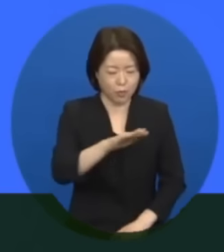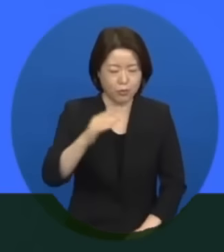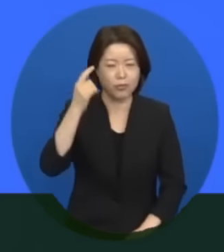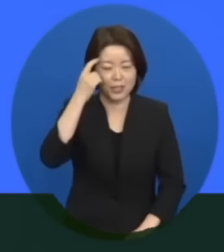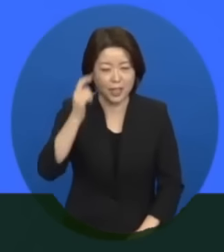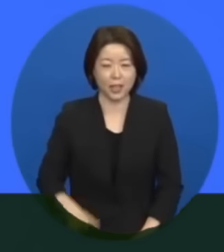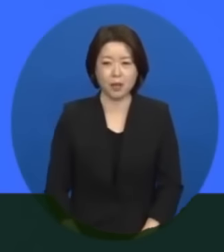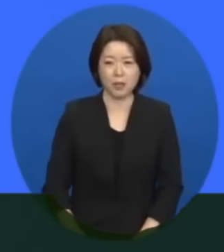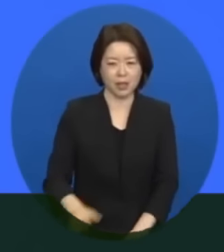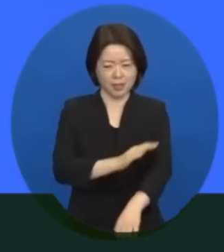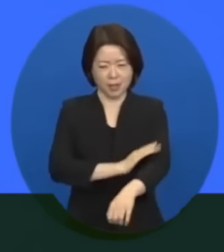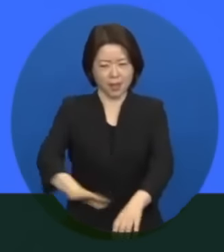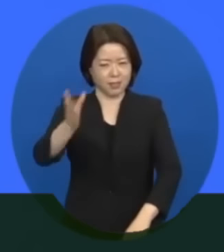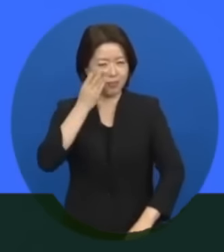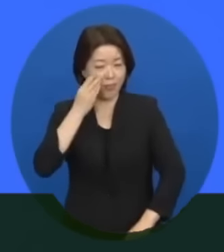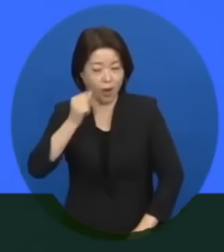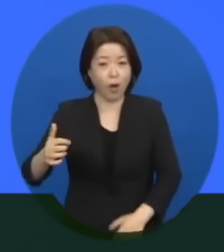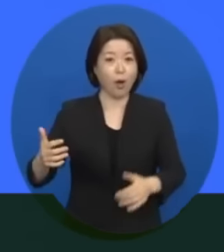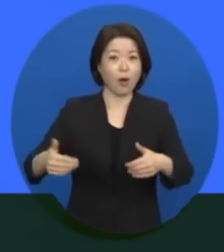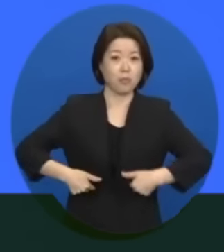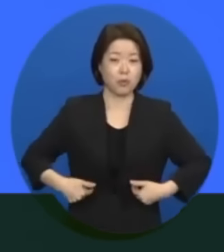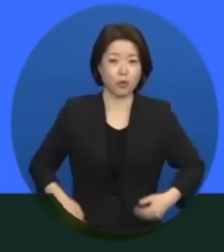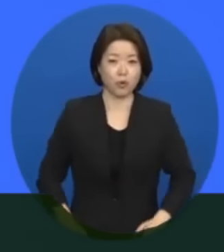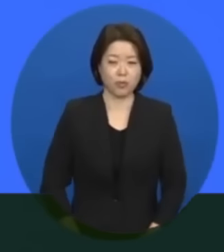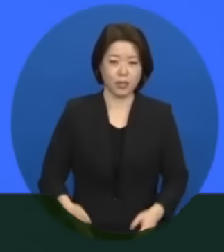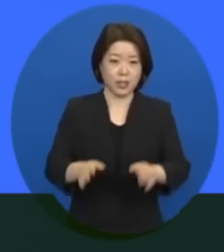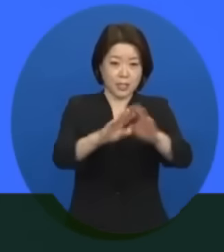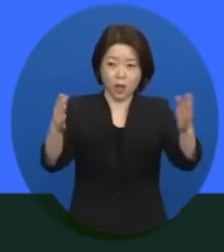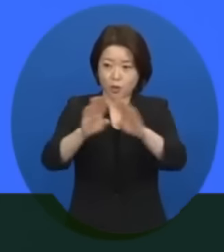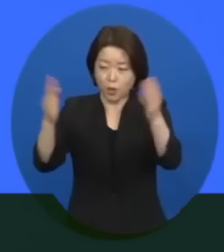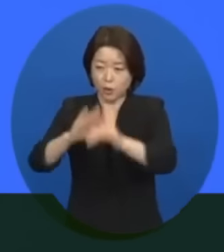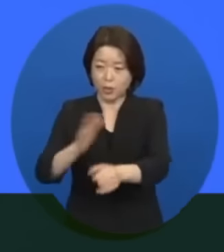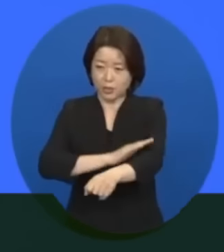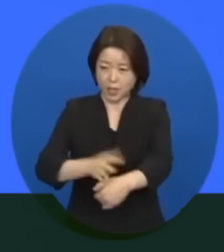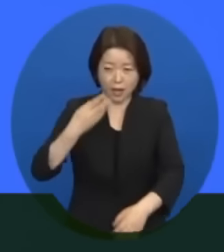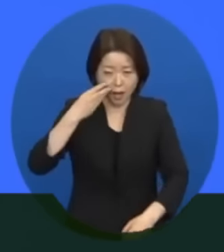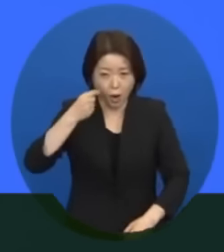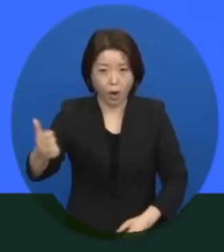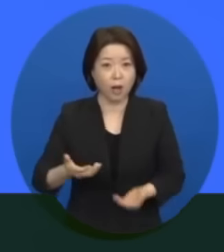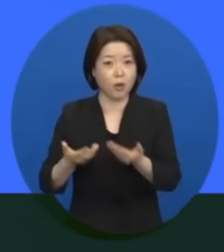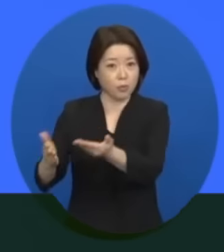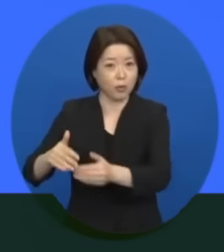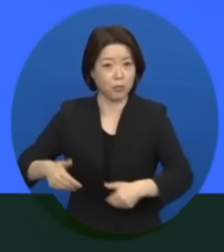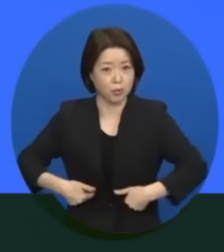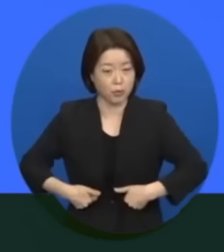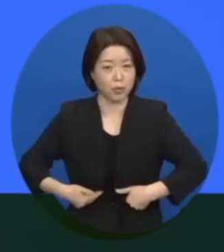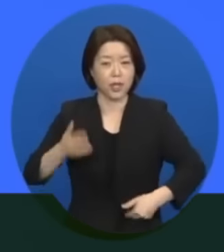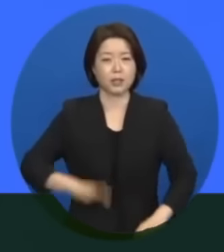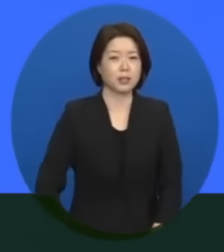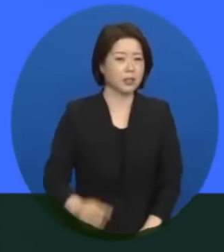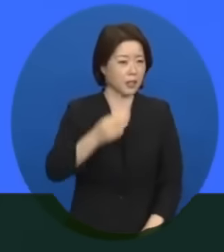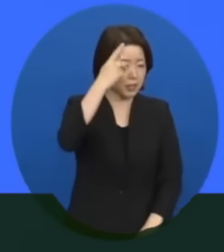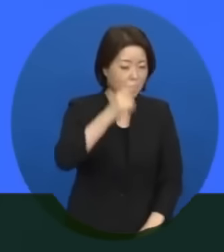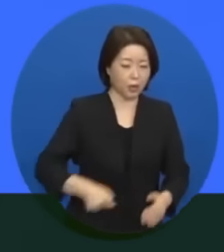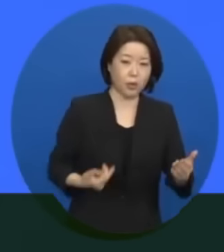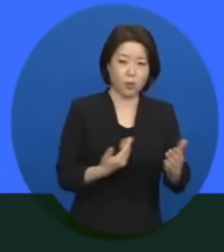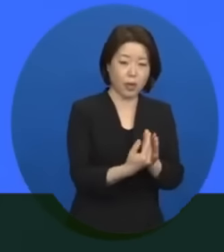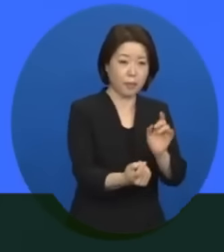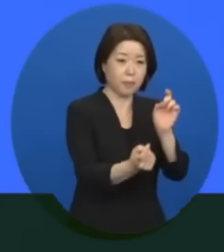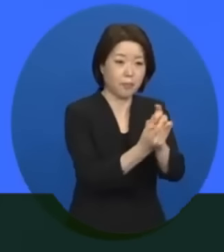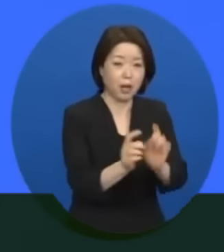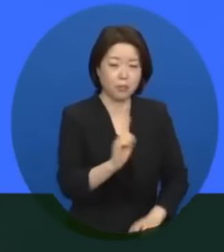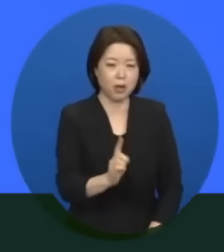형통 해야 될 거 아닙니까 하나님께서 길을 확확 열어 주셔야 되지 않겠습니까 그런데 지금 회심한 사월이 마주하고 있는 것은